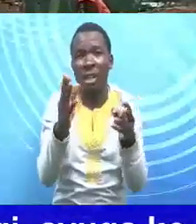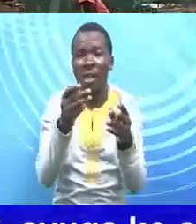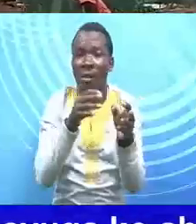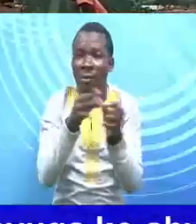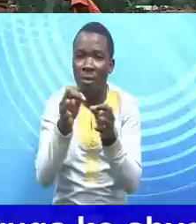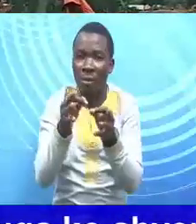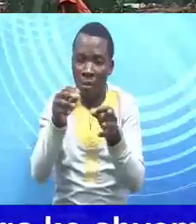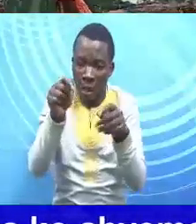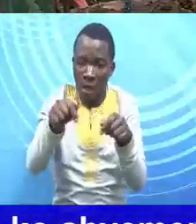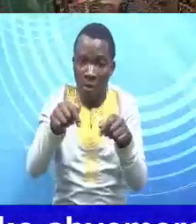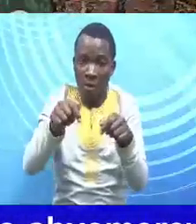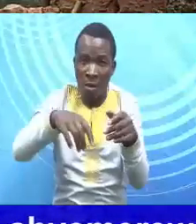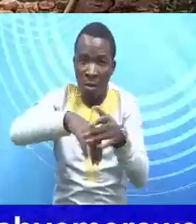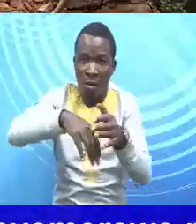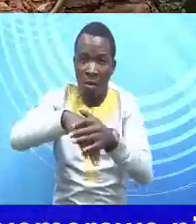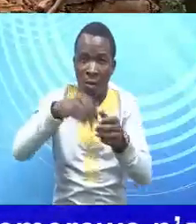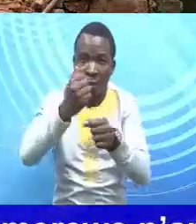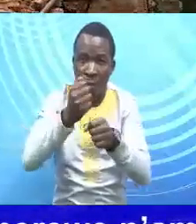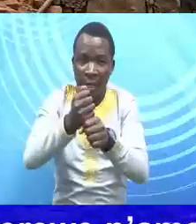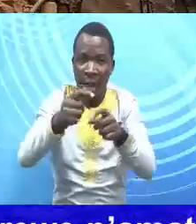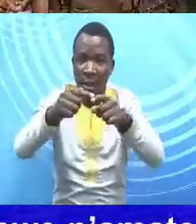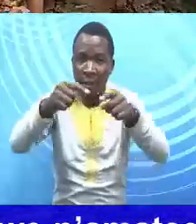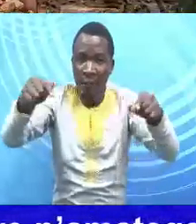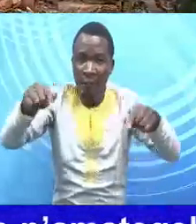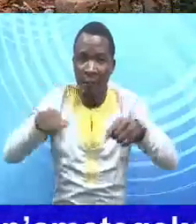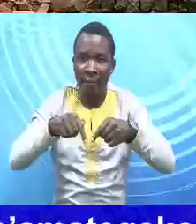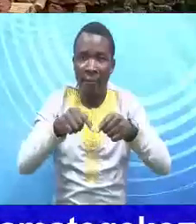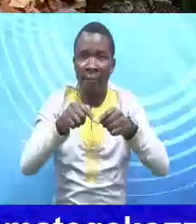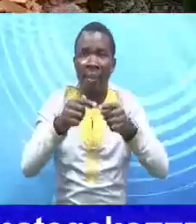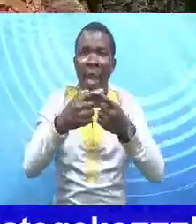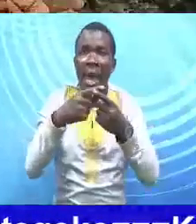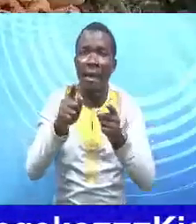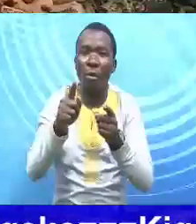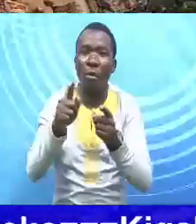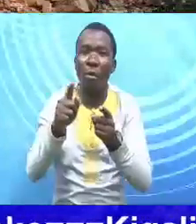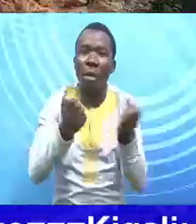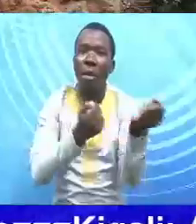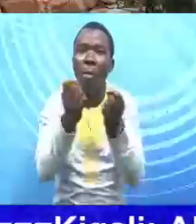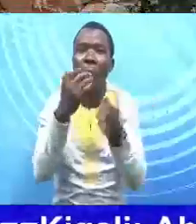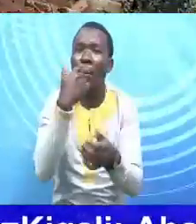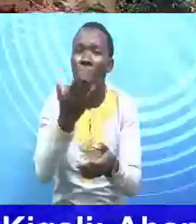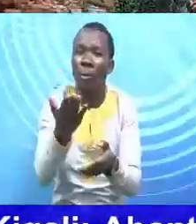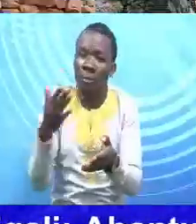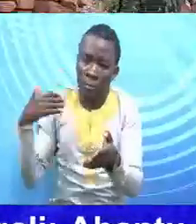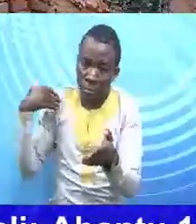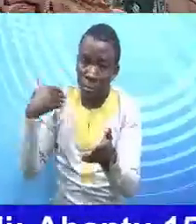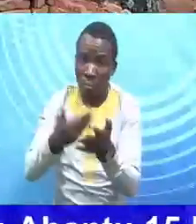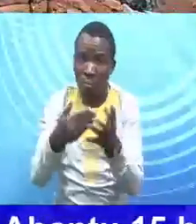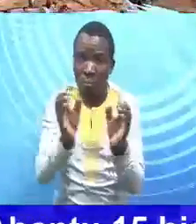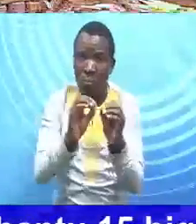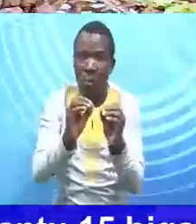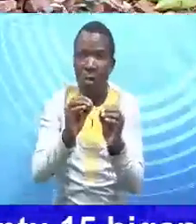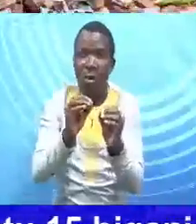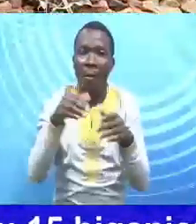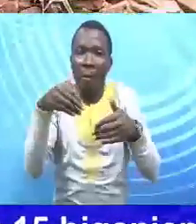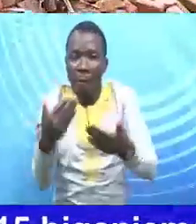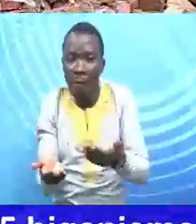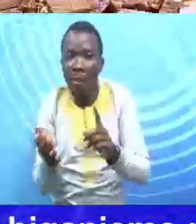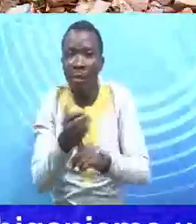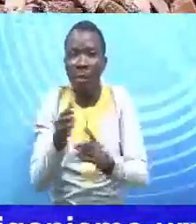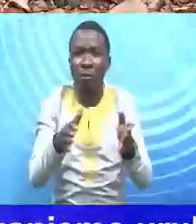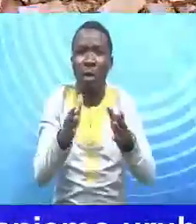kibuga tubumba y'amatafari ariko ntabwo imodoka yahagera. Umuhanda uhageze ndumva hafi ya byose byaba bigeze